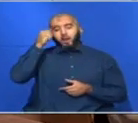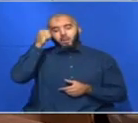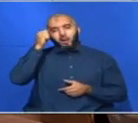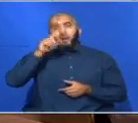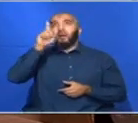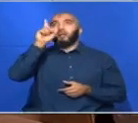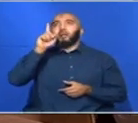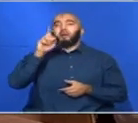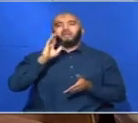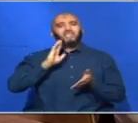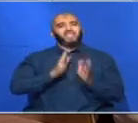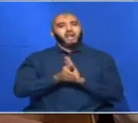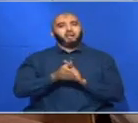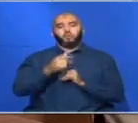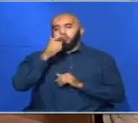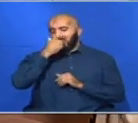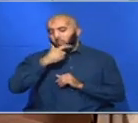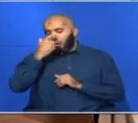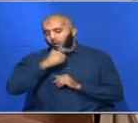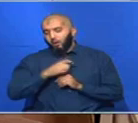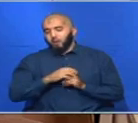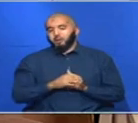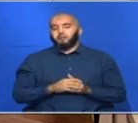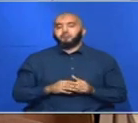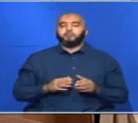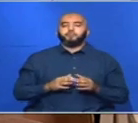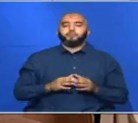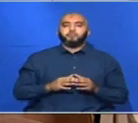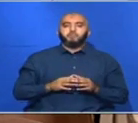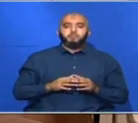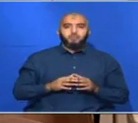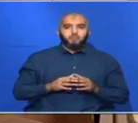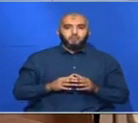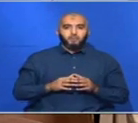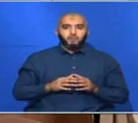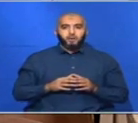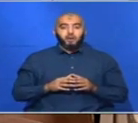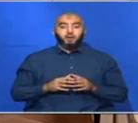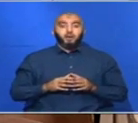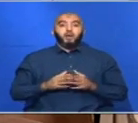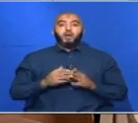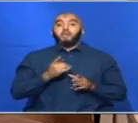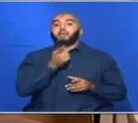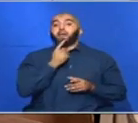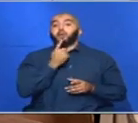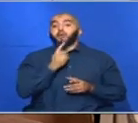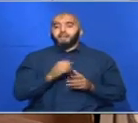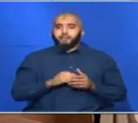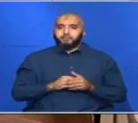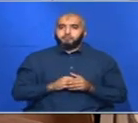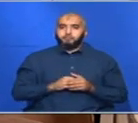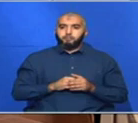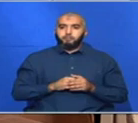بعينيه تذرفان ورجل ذكر الله خاليا والذكر ايها الاخوه الاعزاء